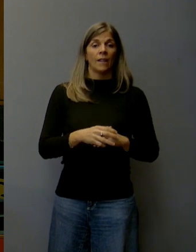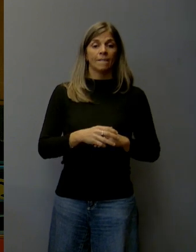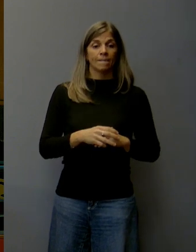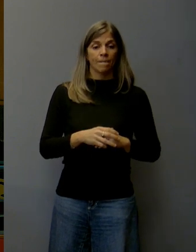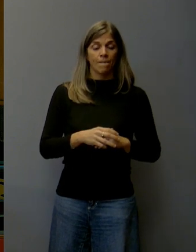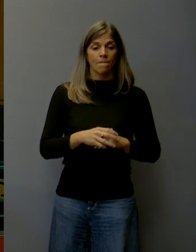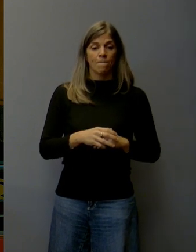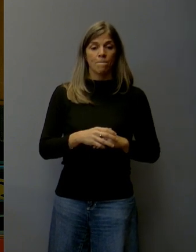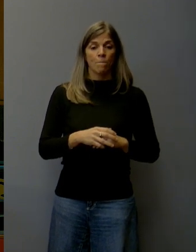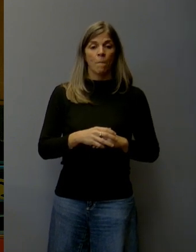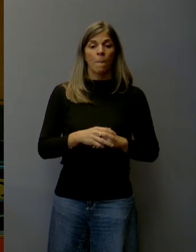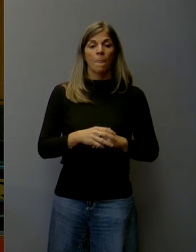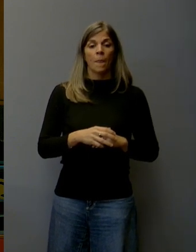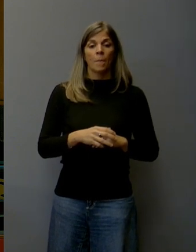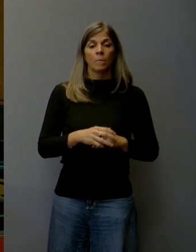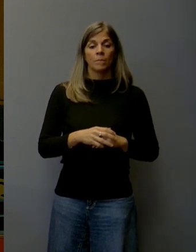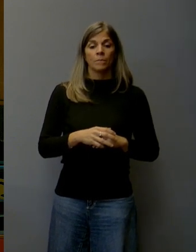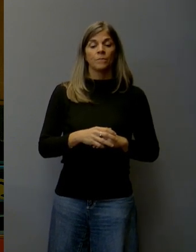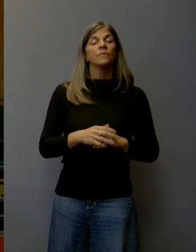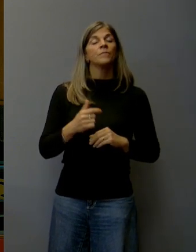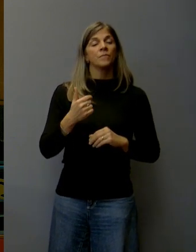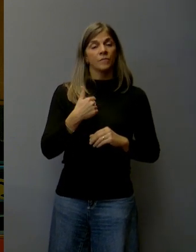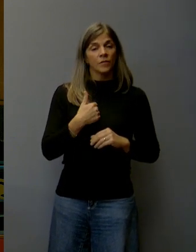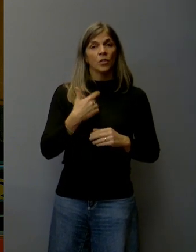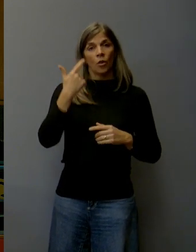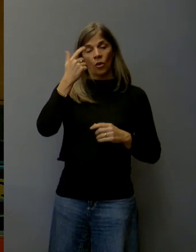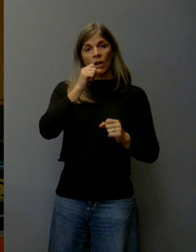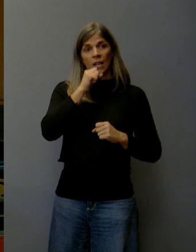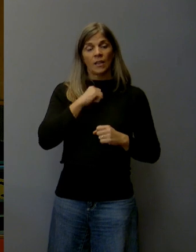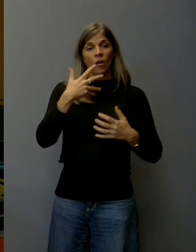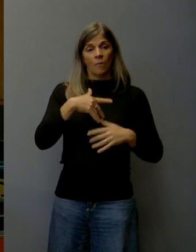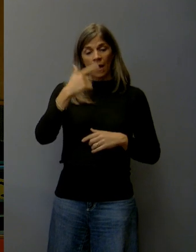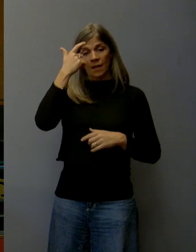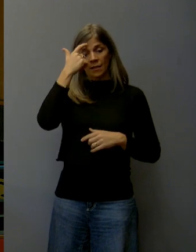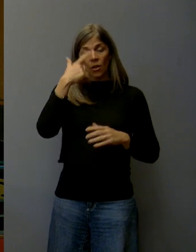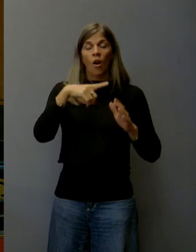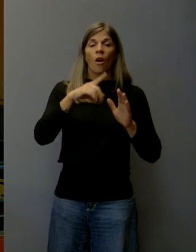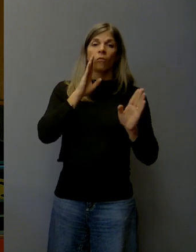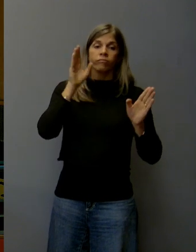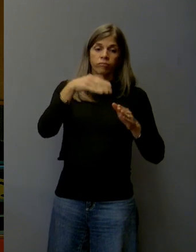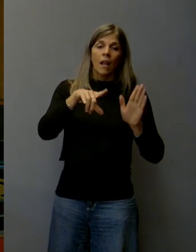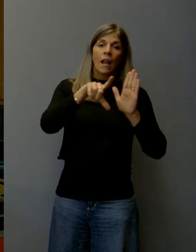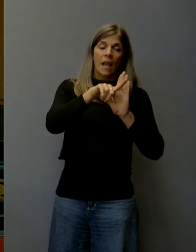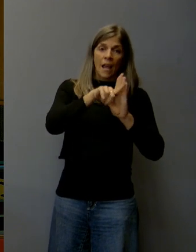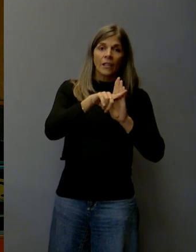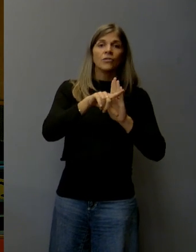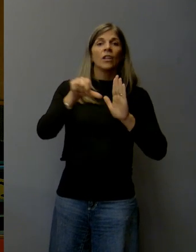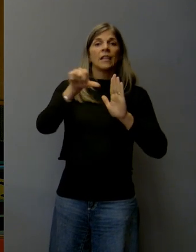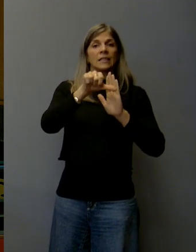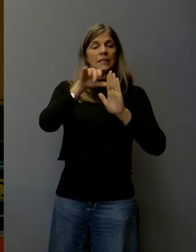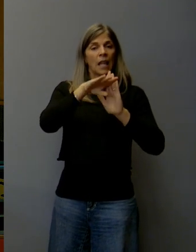credo di saperlo a memoria riguardo le leggi statuto e regolamento Perfetto